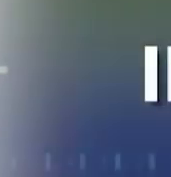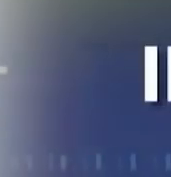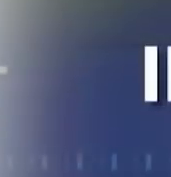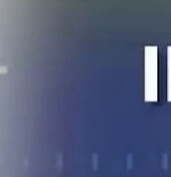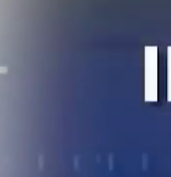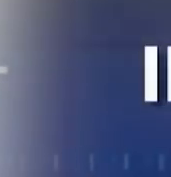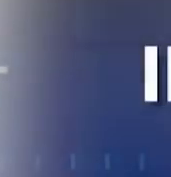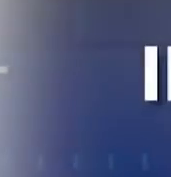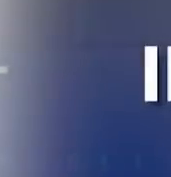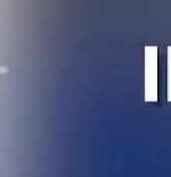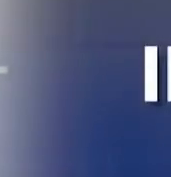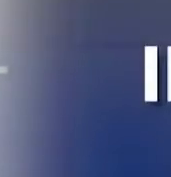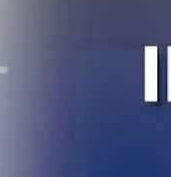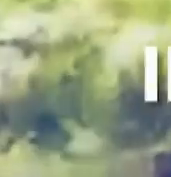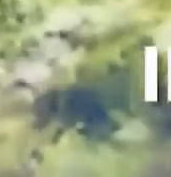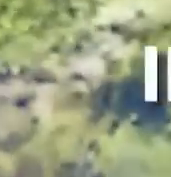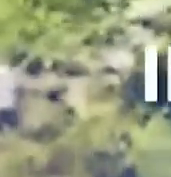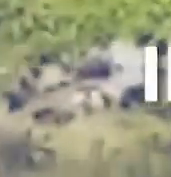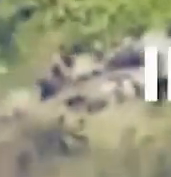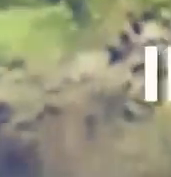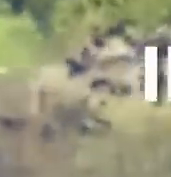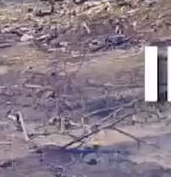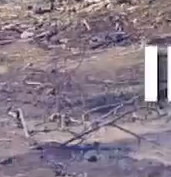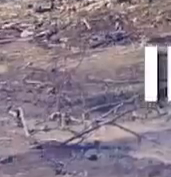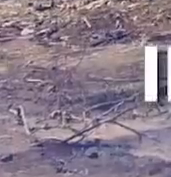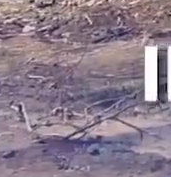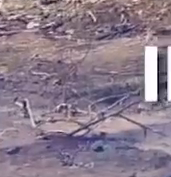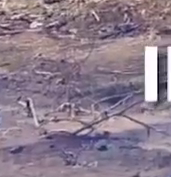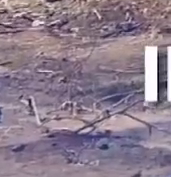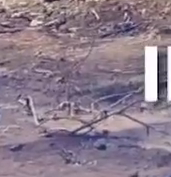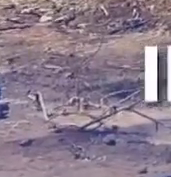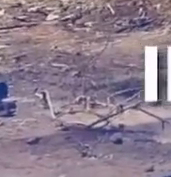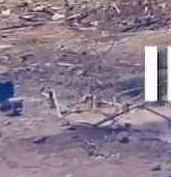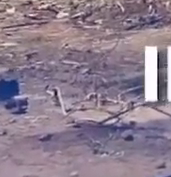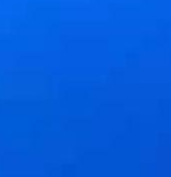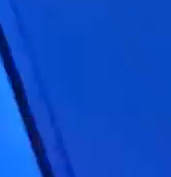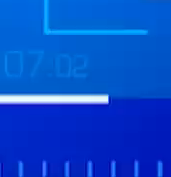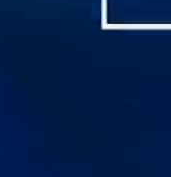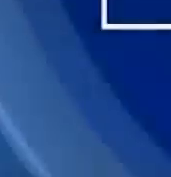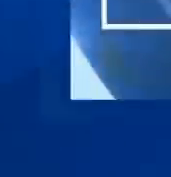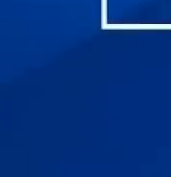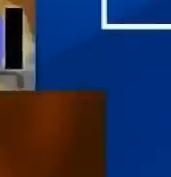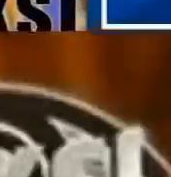at cockpit voice recorders ng eroplano, pinadala na sa Amerika para masuri.